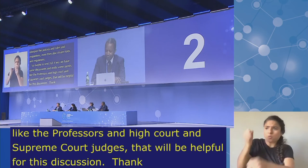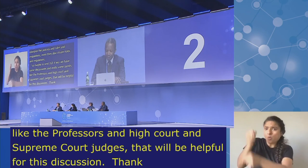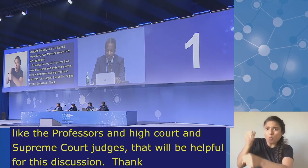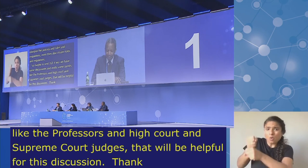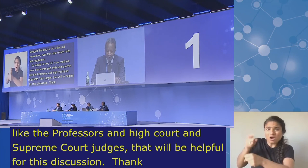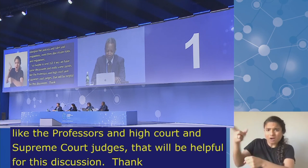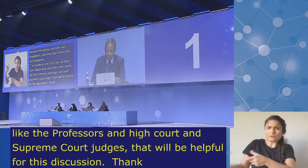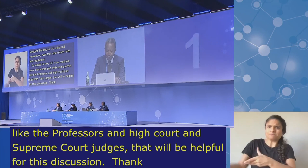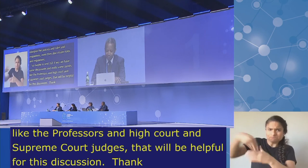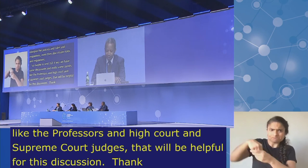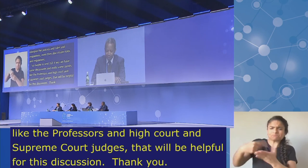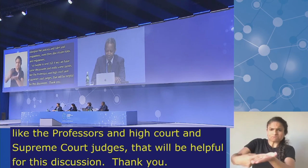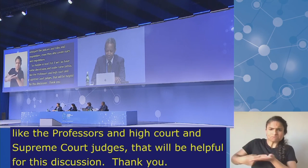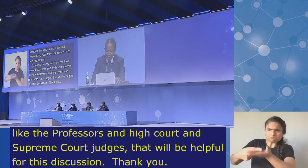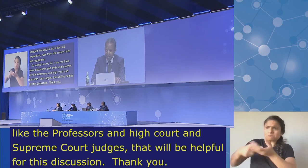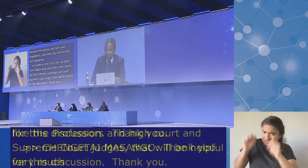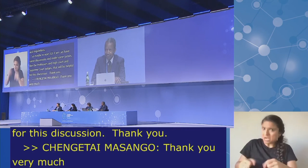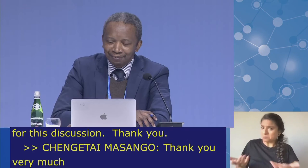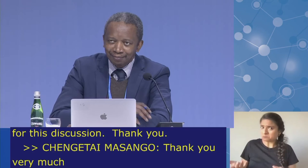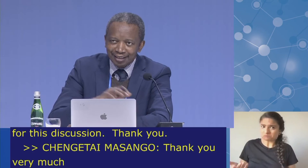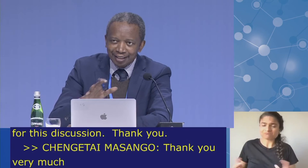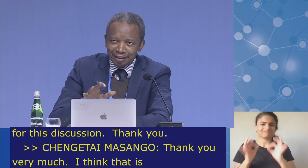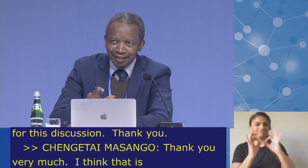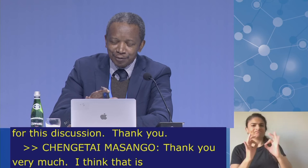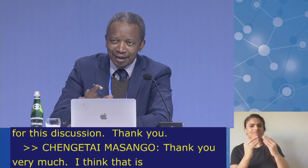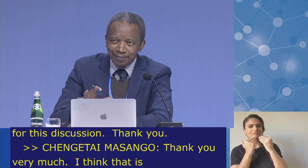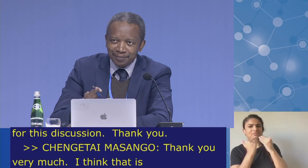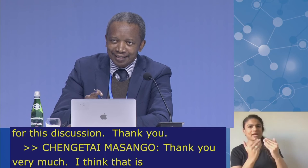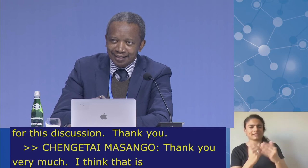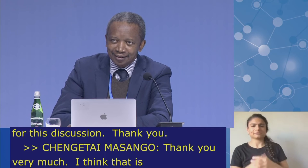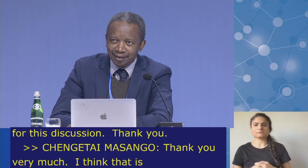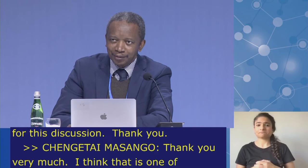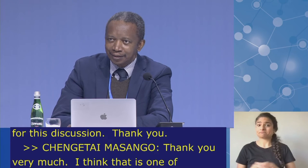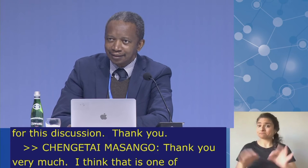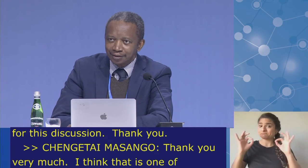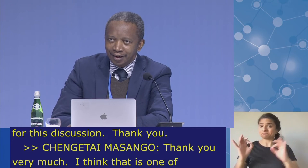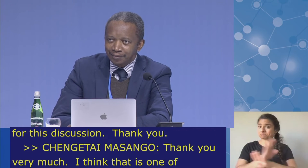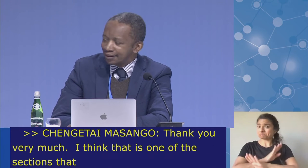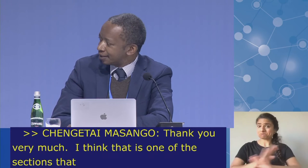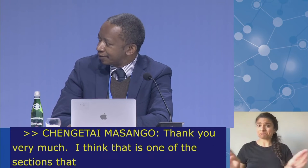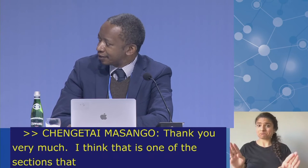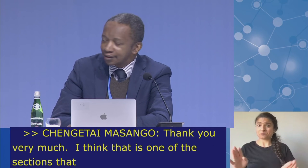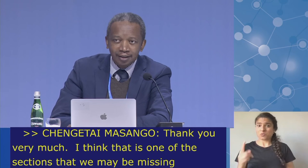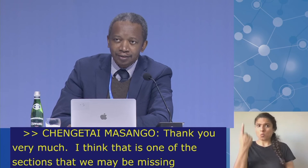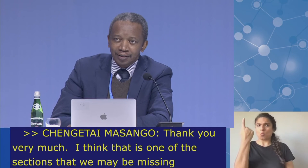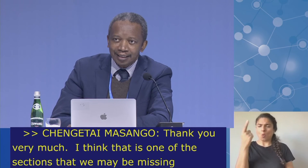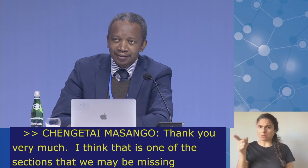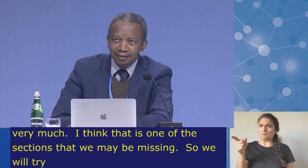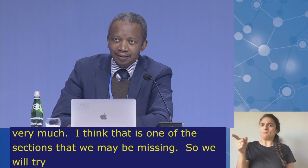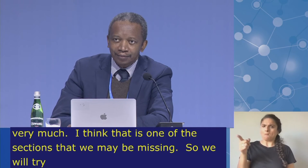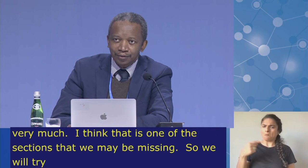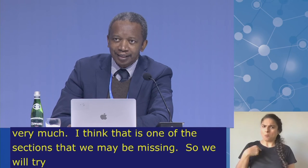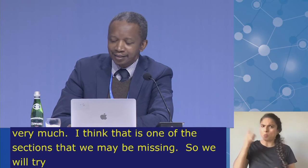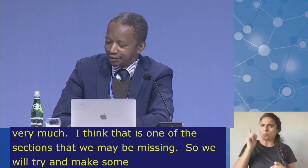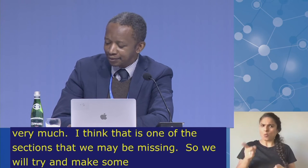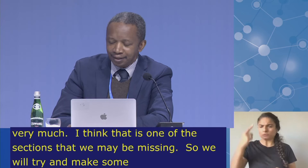судов высшей инстанции, потому что тогда эта дискуссия могла бы стать более конструктивной. Спасибо. Я думаю, что